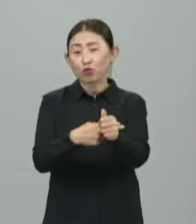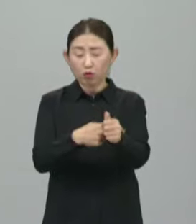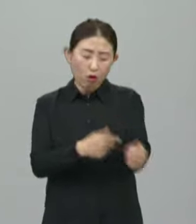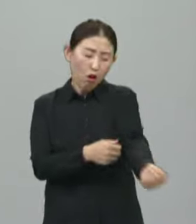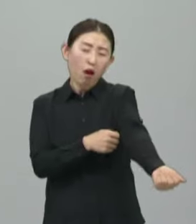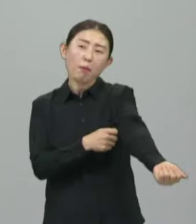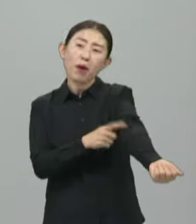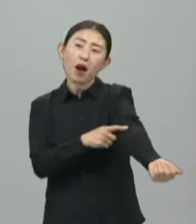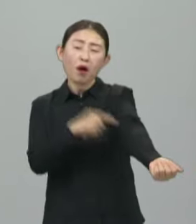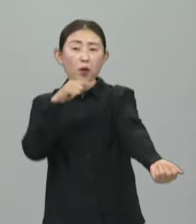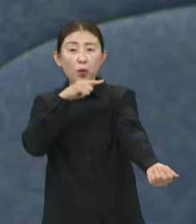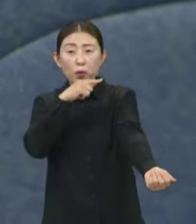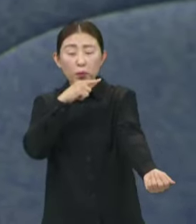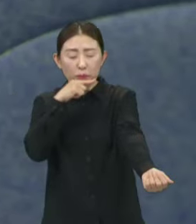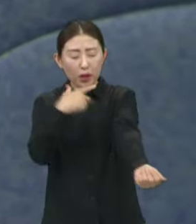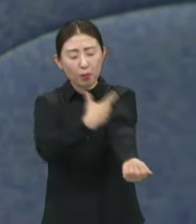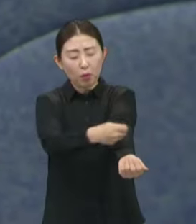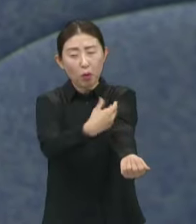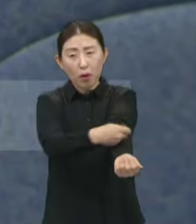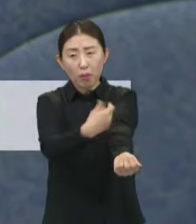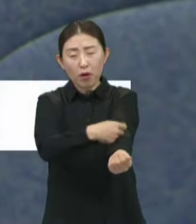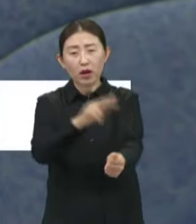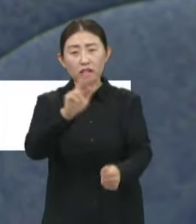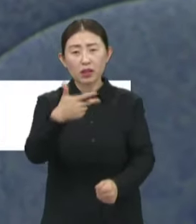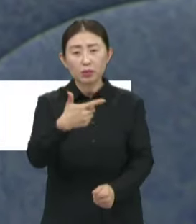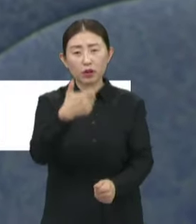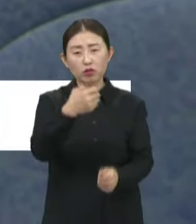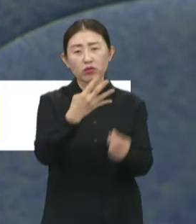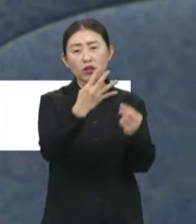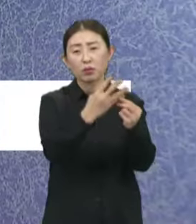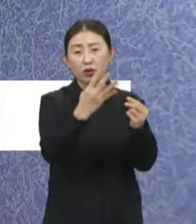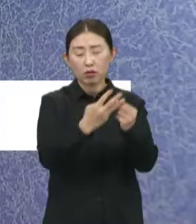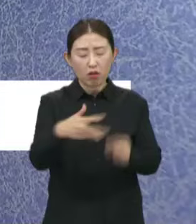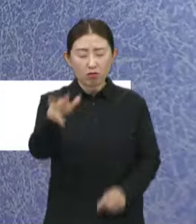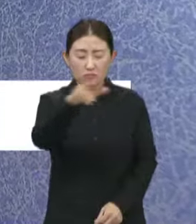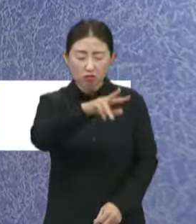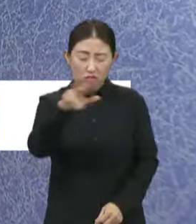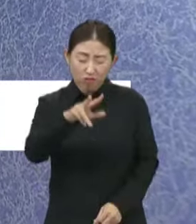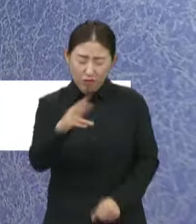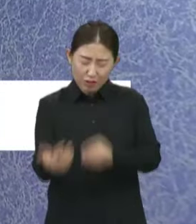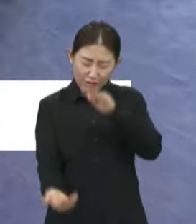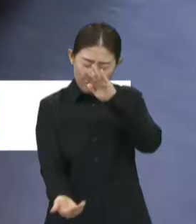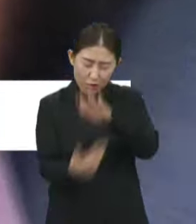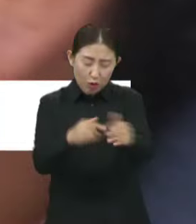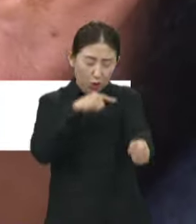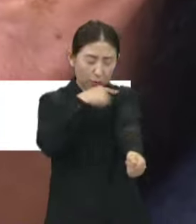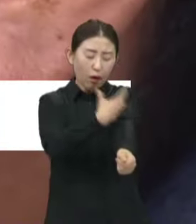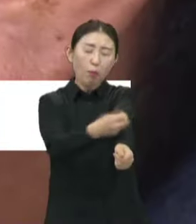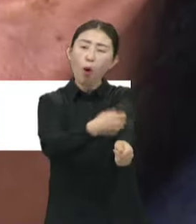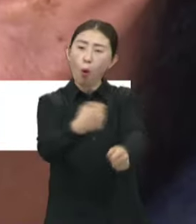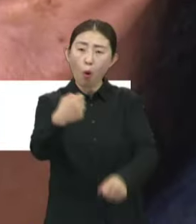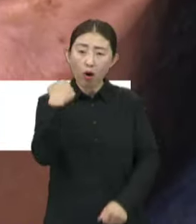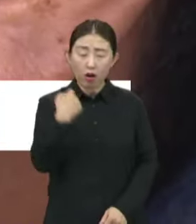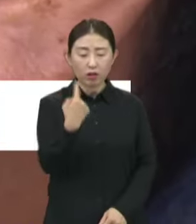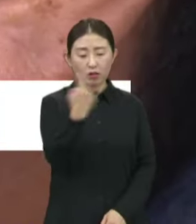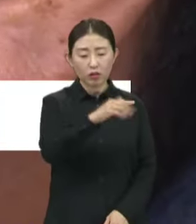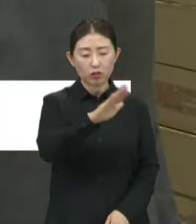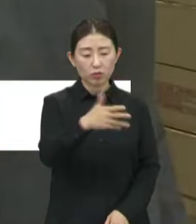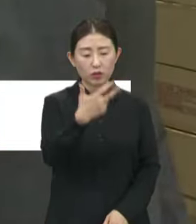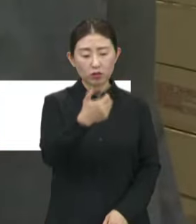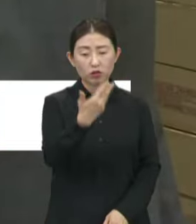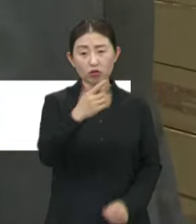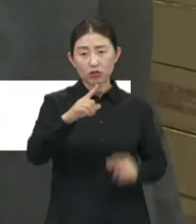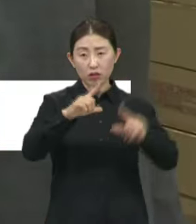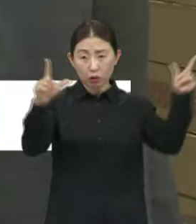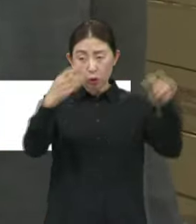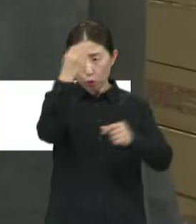이번이 764번째 헌혈. 최 교수는 전국에서 손꼽히는 헌혈왕입니다. 1979년 고등학교